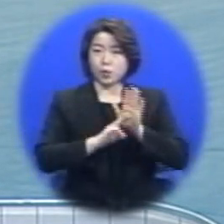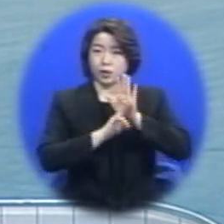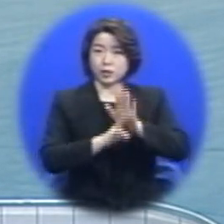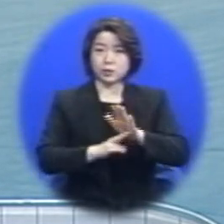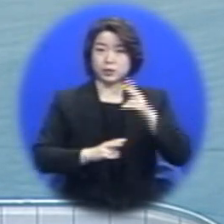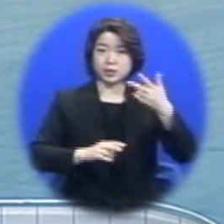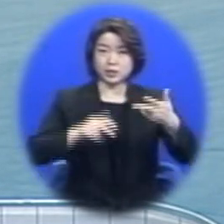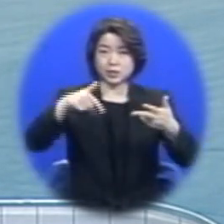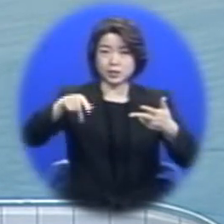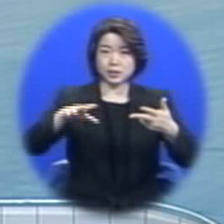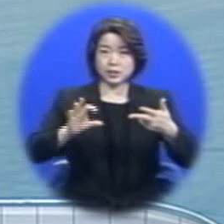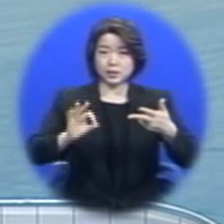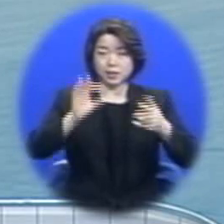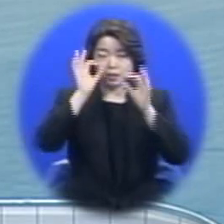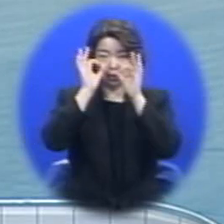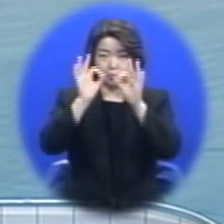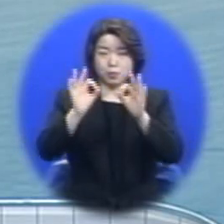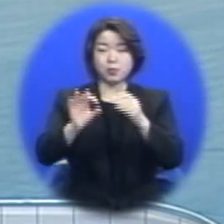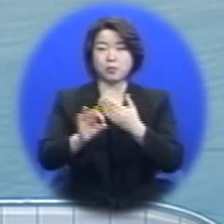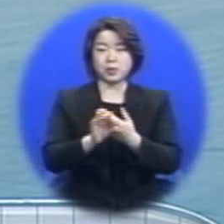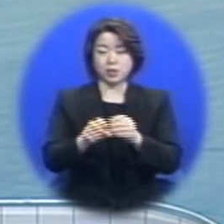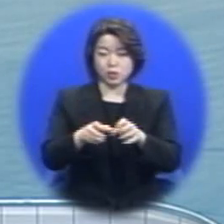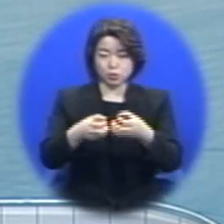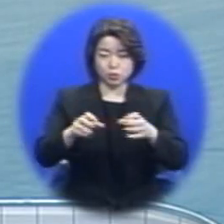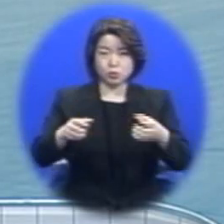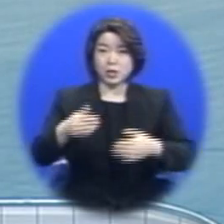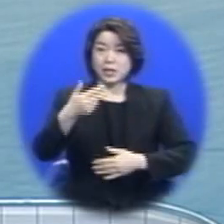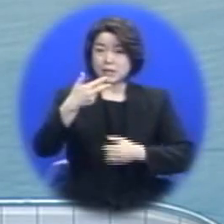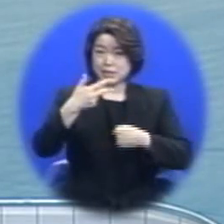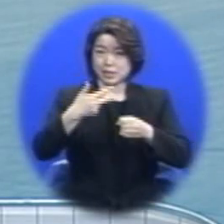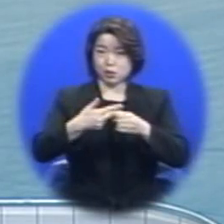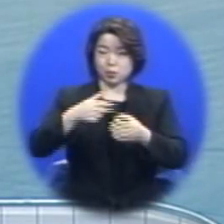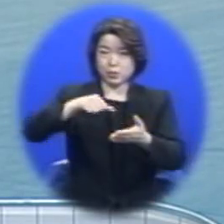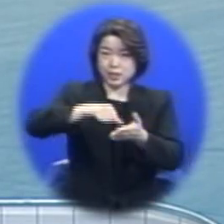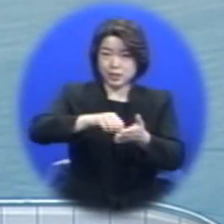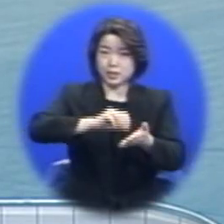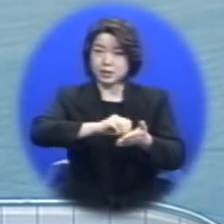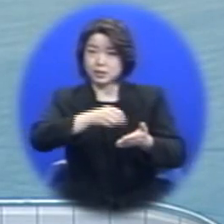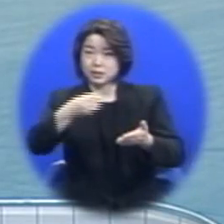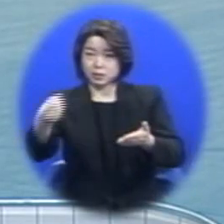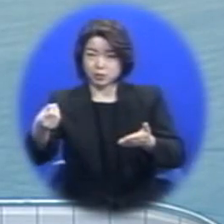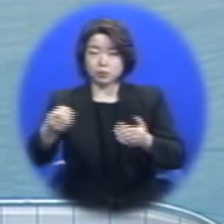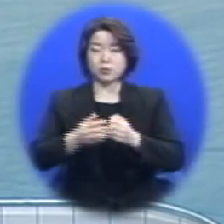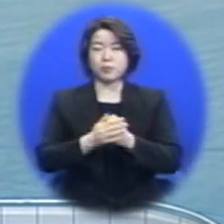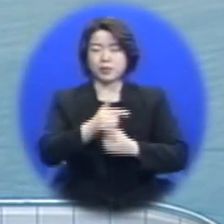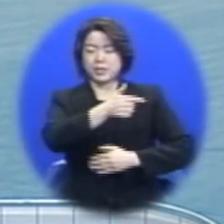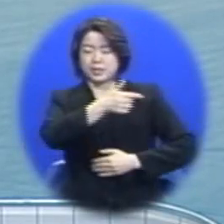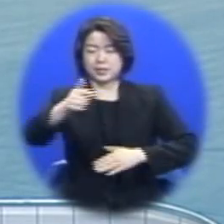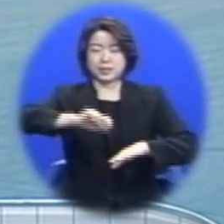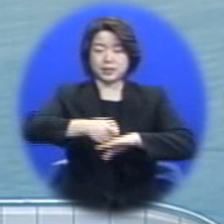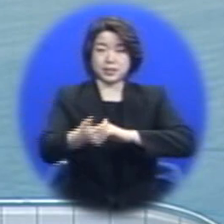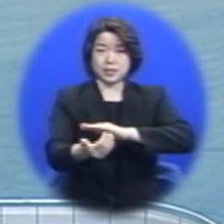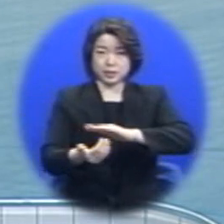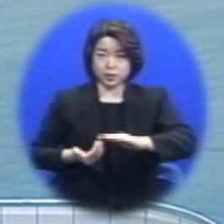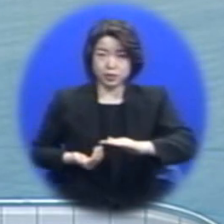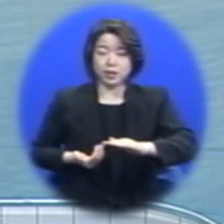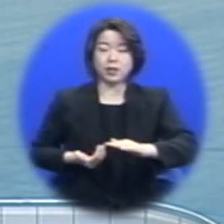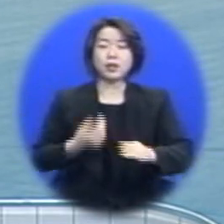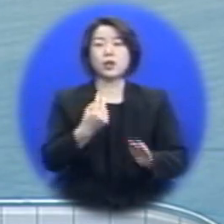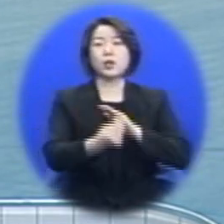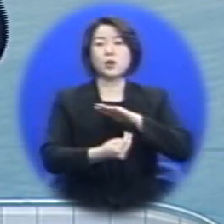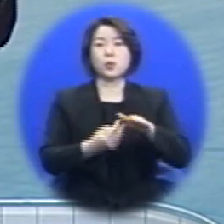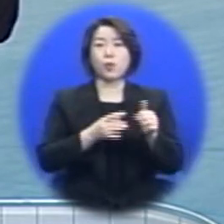보면 두루마리 일곱 번째 인이 떼어지고 큰 재앙이 일어나기 전에 하나님은 먼저